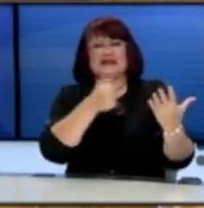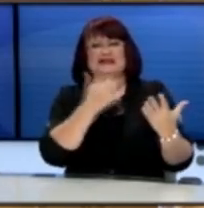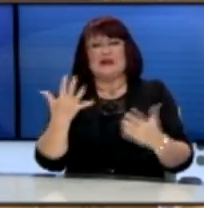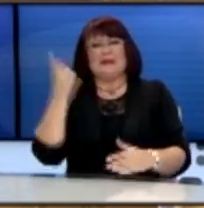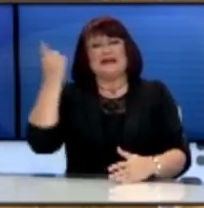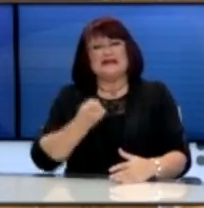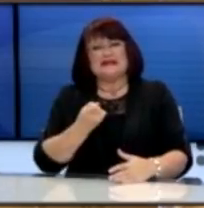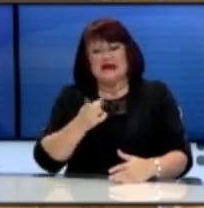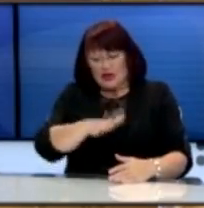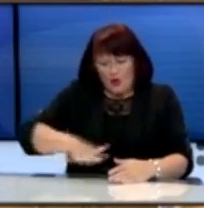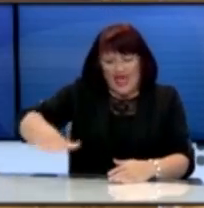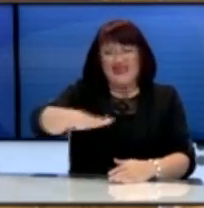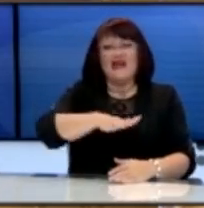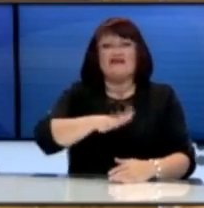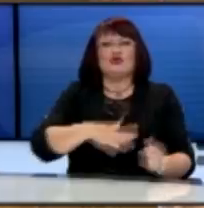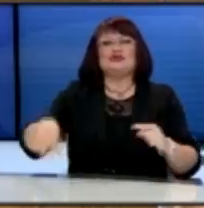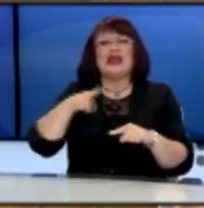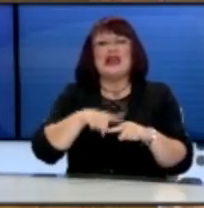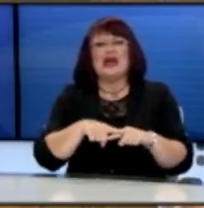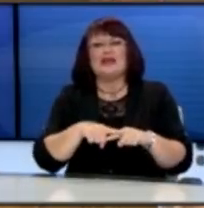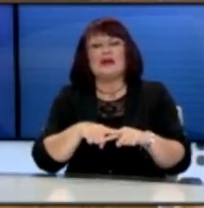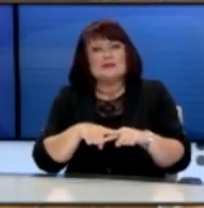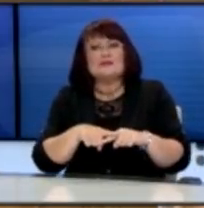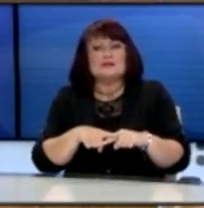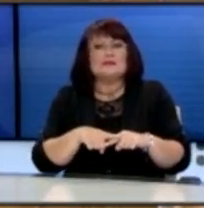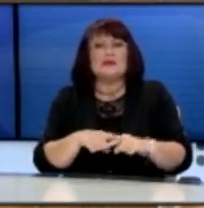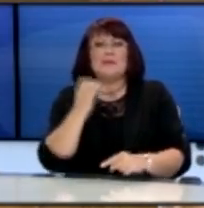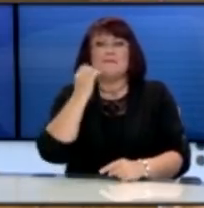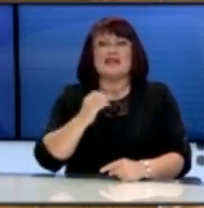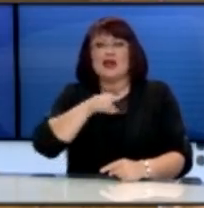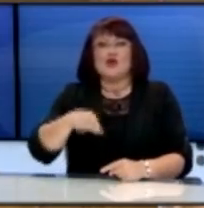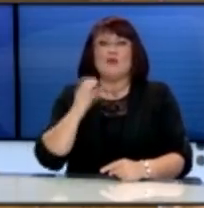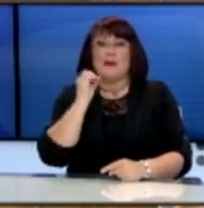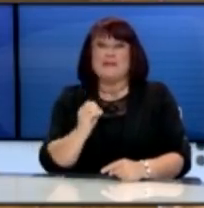του εδάφους της χώρας μας, έδωσε πάνω από το